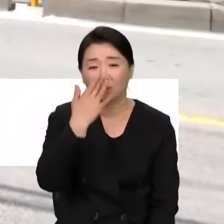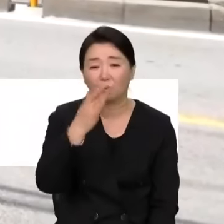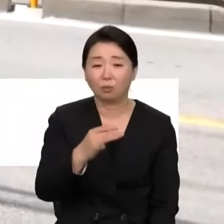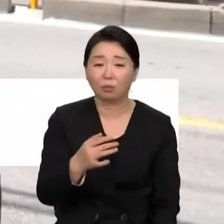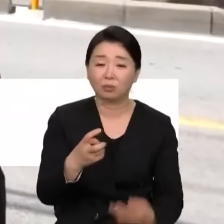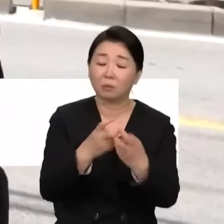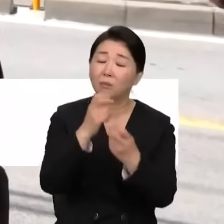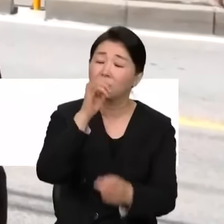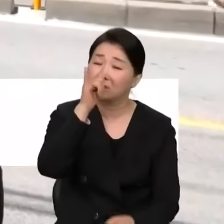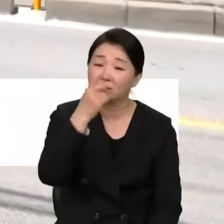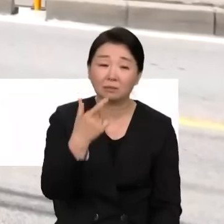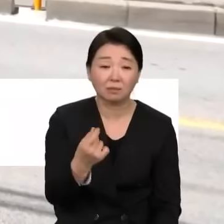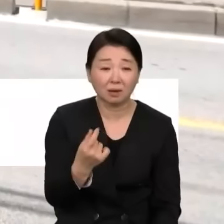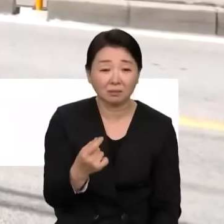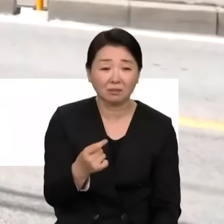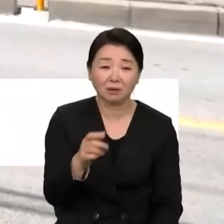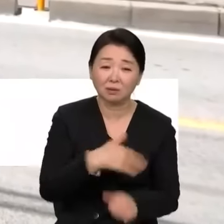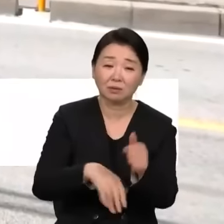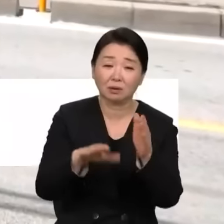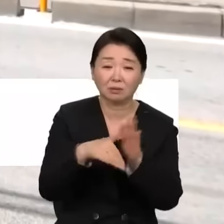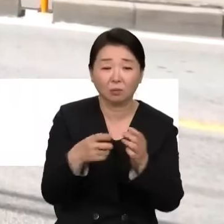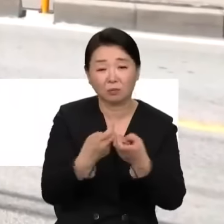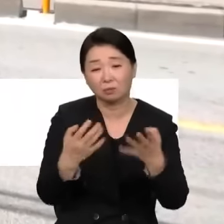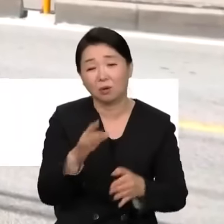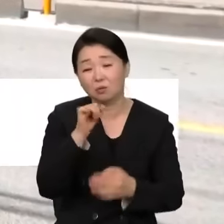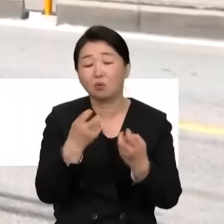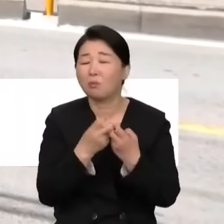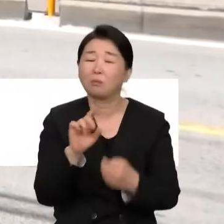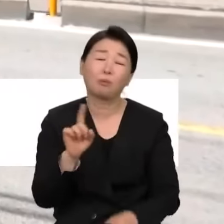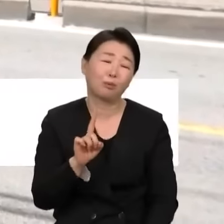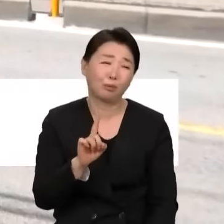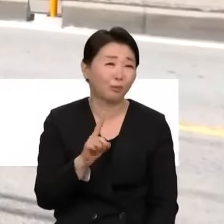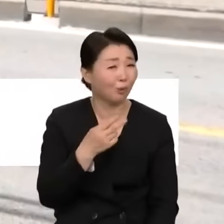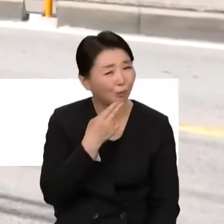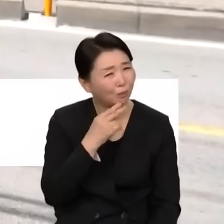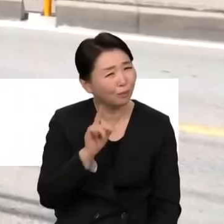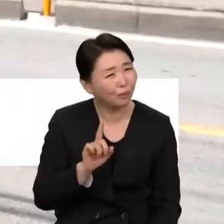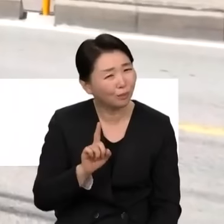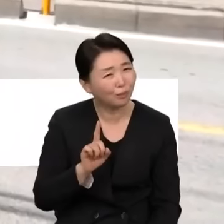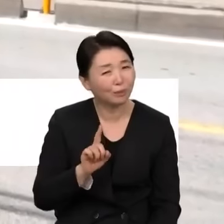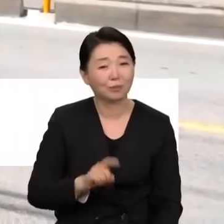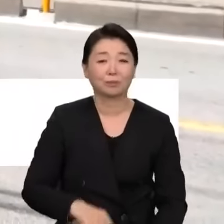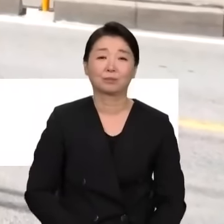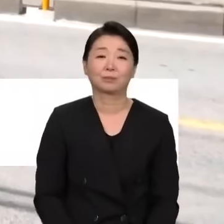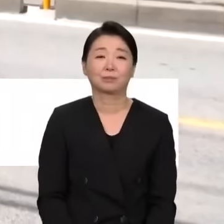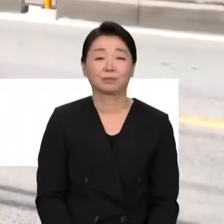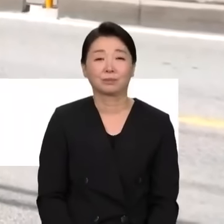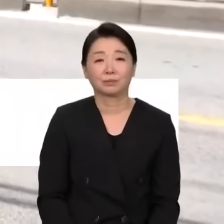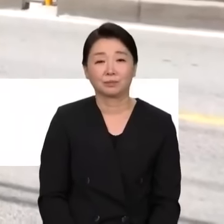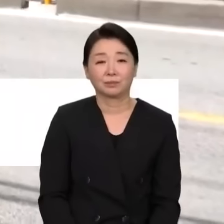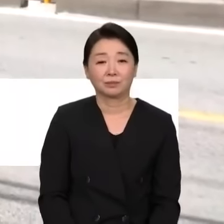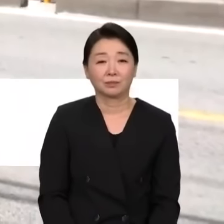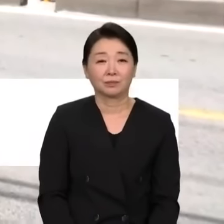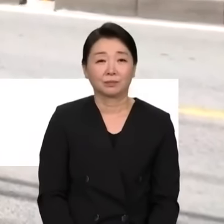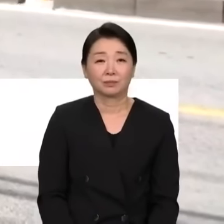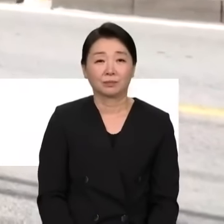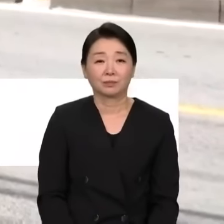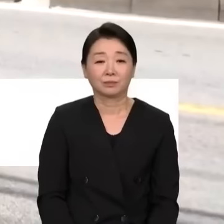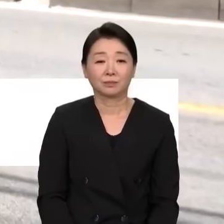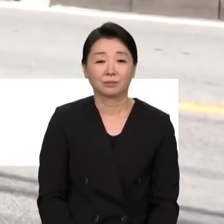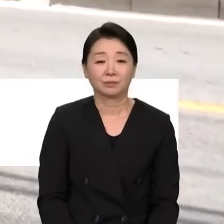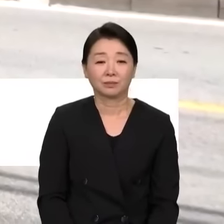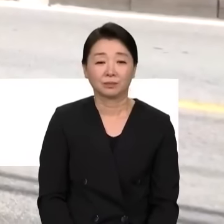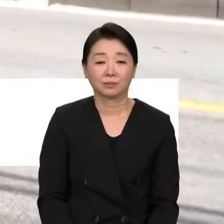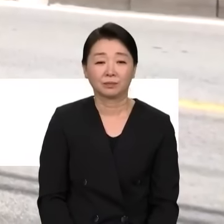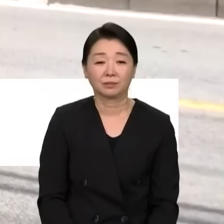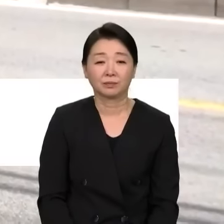Yeah, there could have been a nicer way to do it, I think. But I think at some point you just get tired and you get mad and